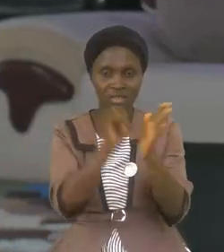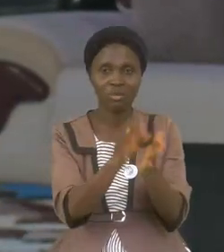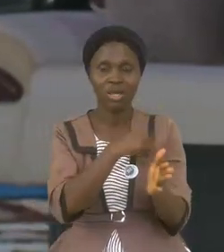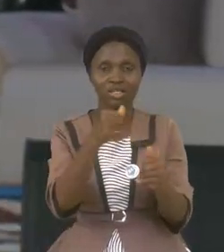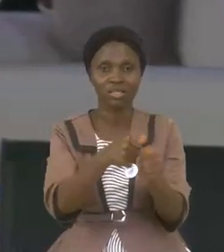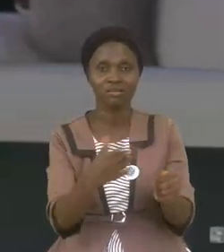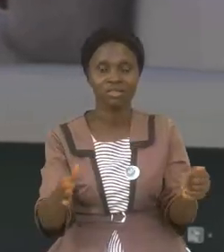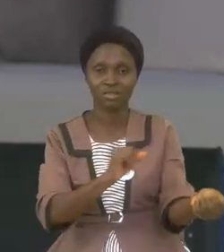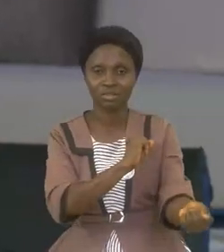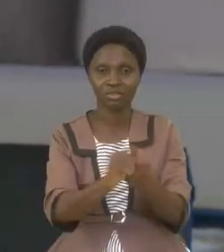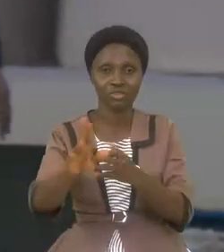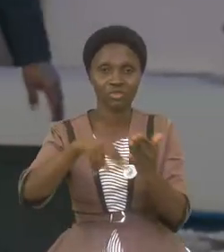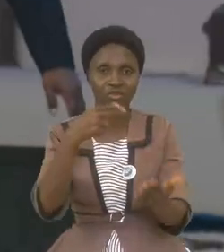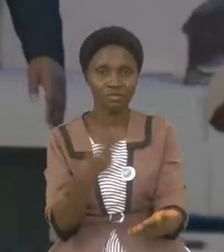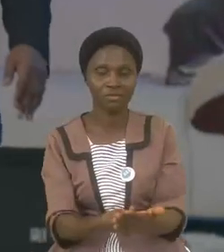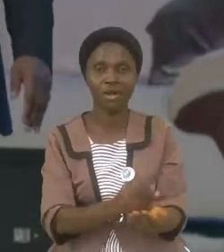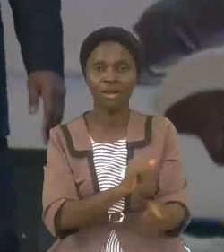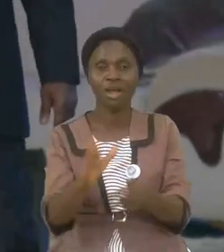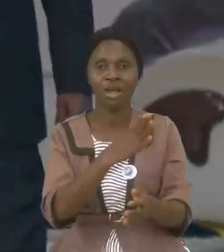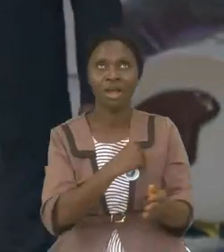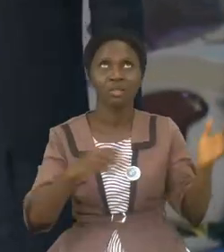et d'argile, et